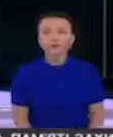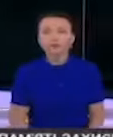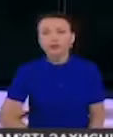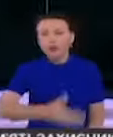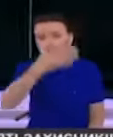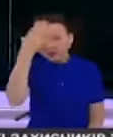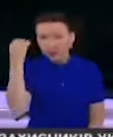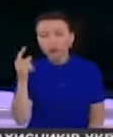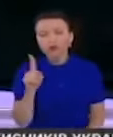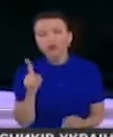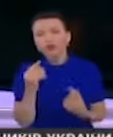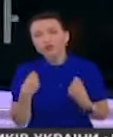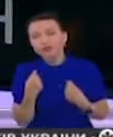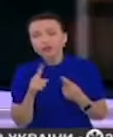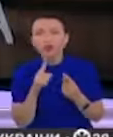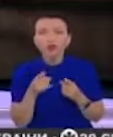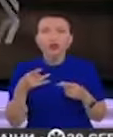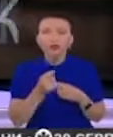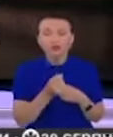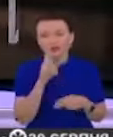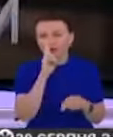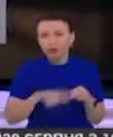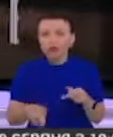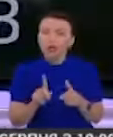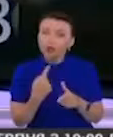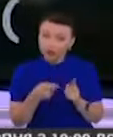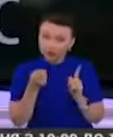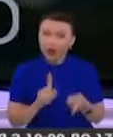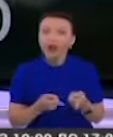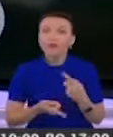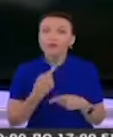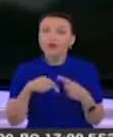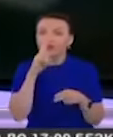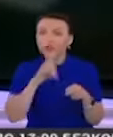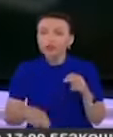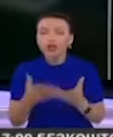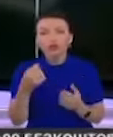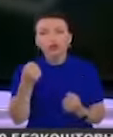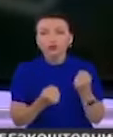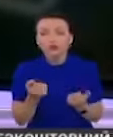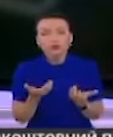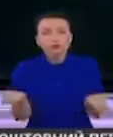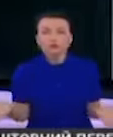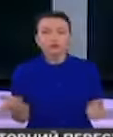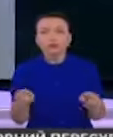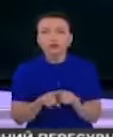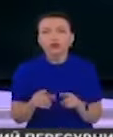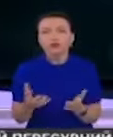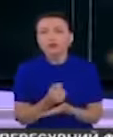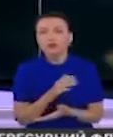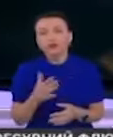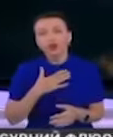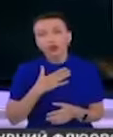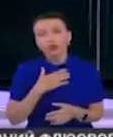Забули річ у таксі, вважай, пропало. Чи реально повернути втрачене, якщо водій не підтверджує знахідки в автівці? До нашого